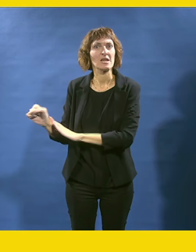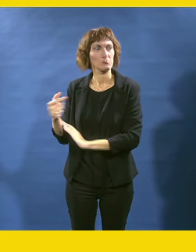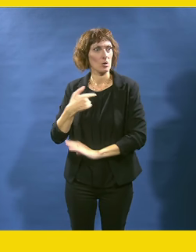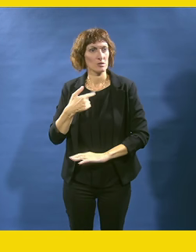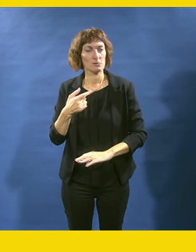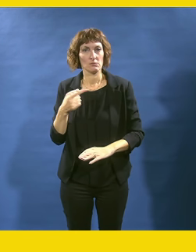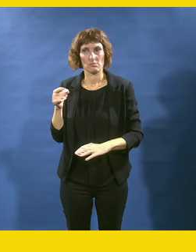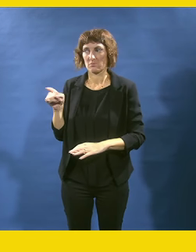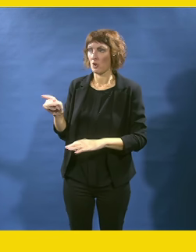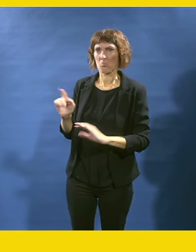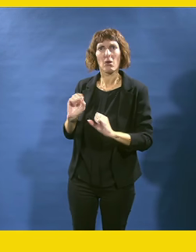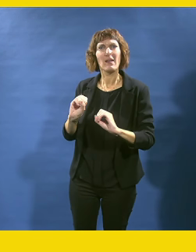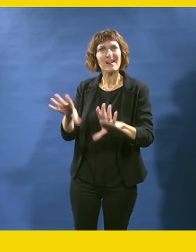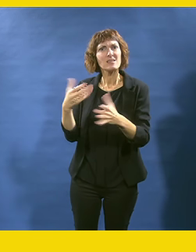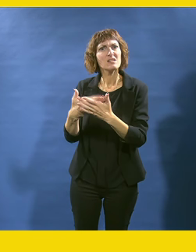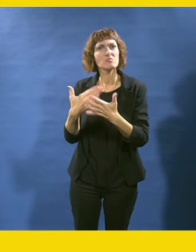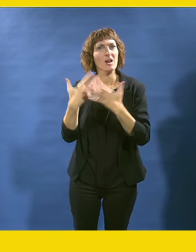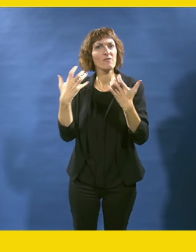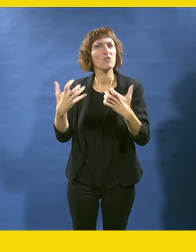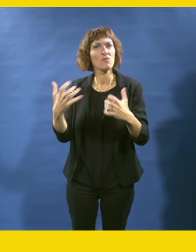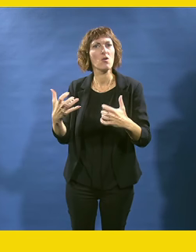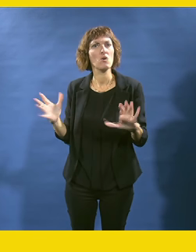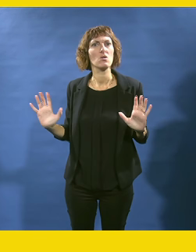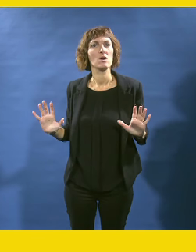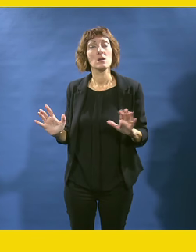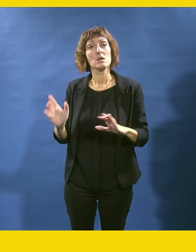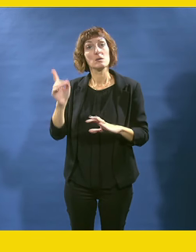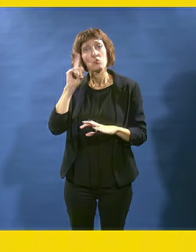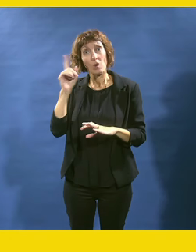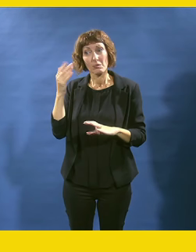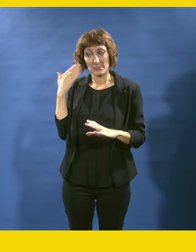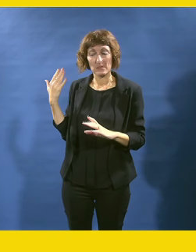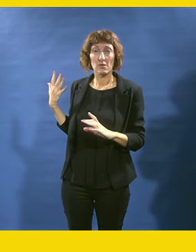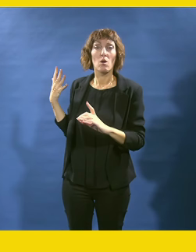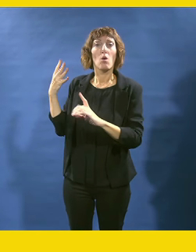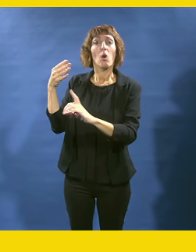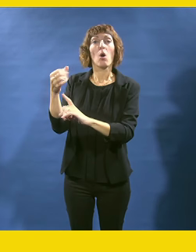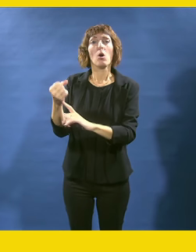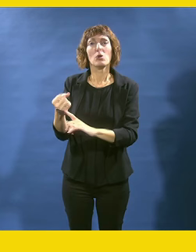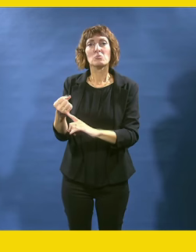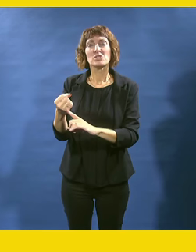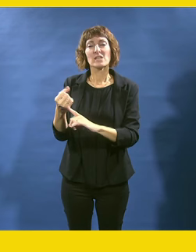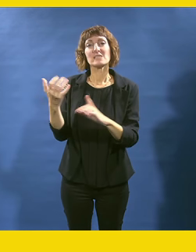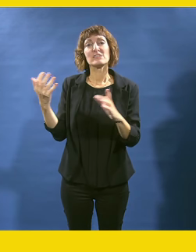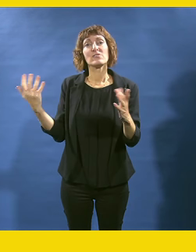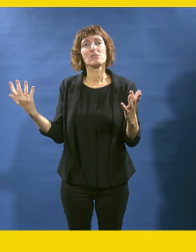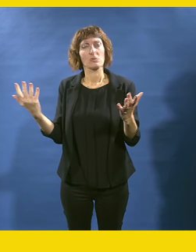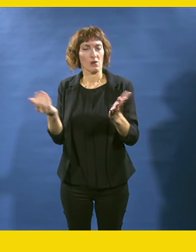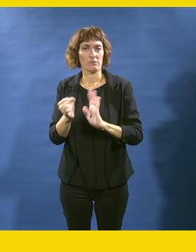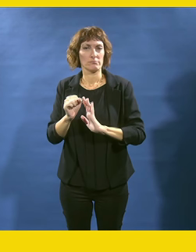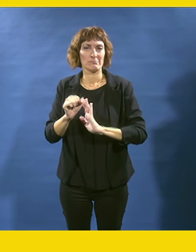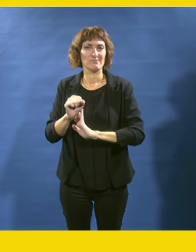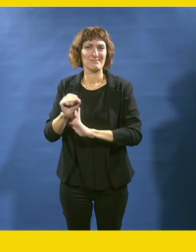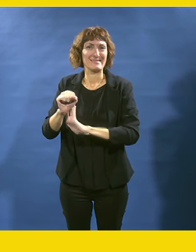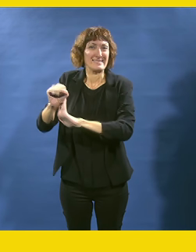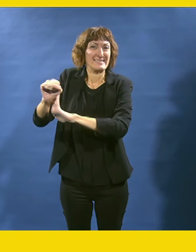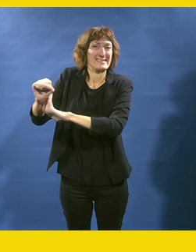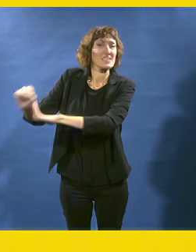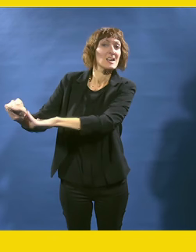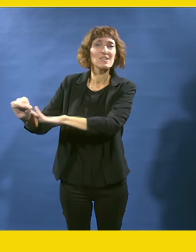s'occupe, que l'on s'attaque à ça, puisque poursuivre cet objectif radical,